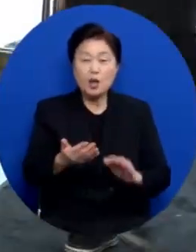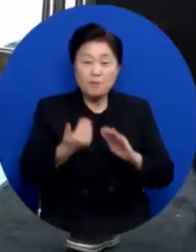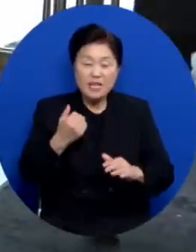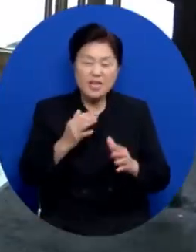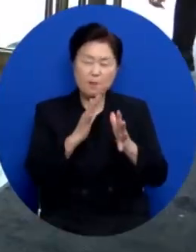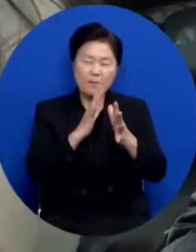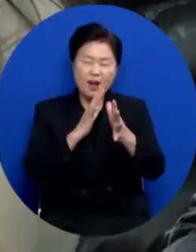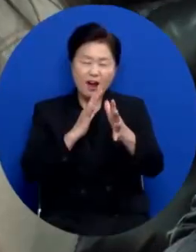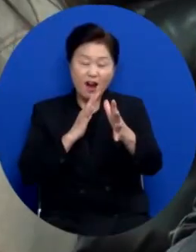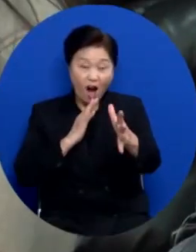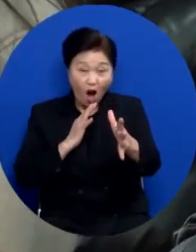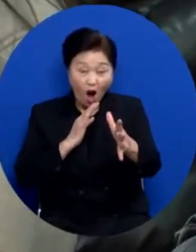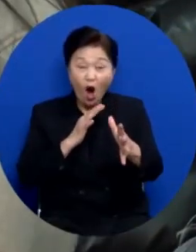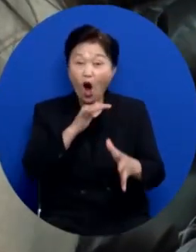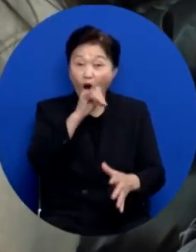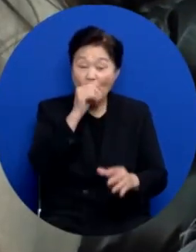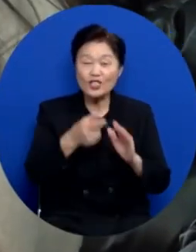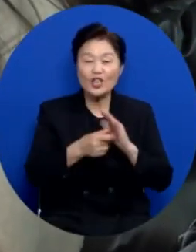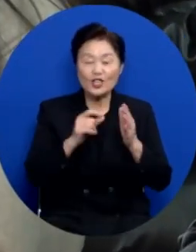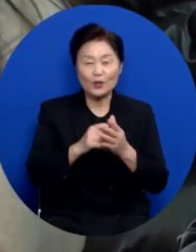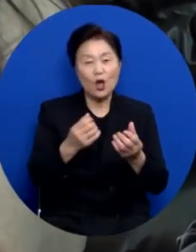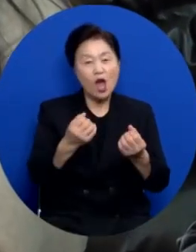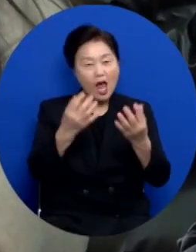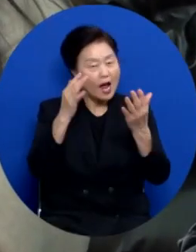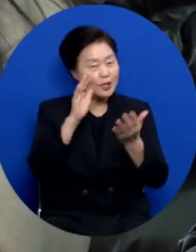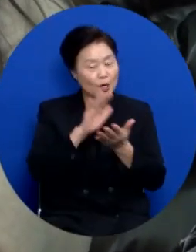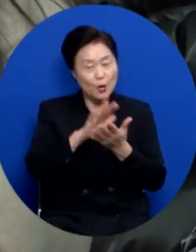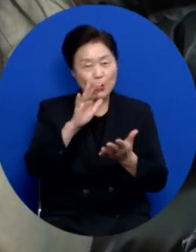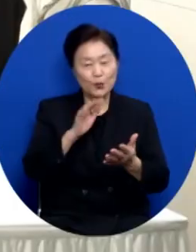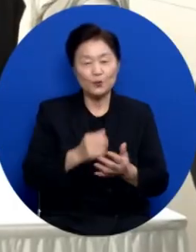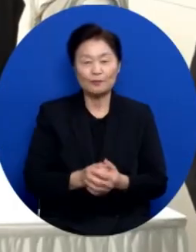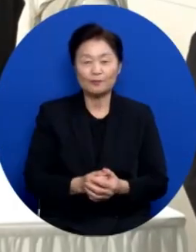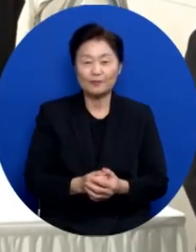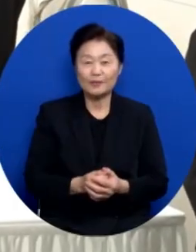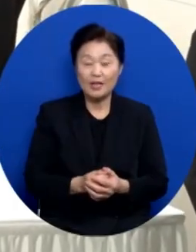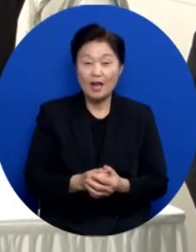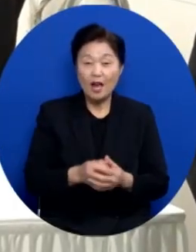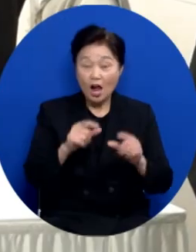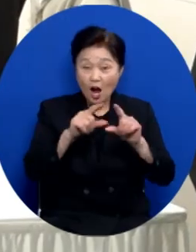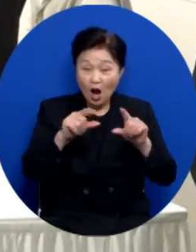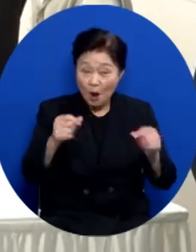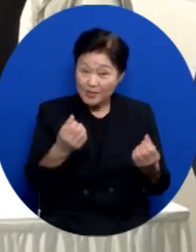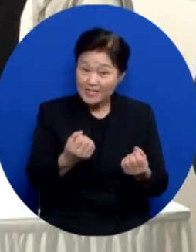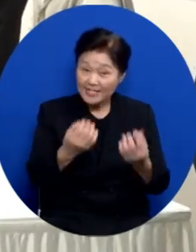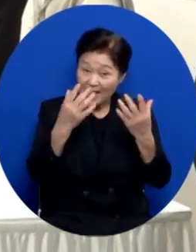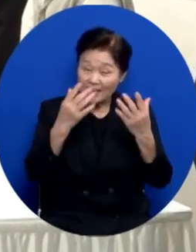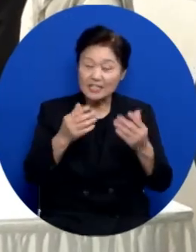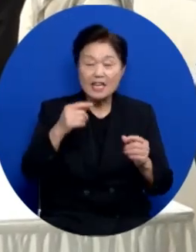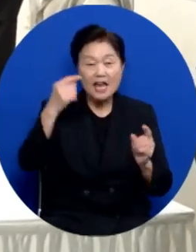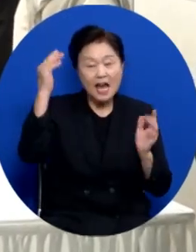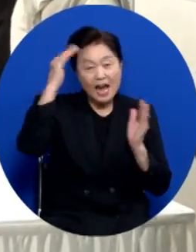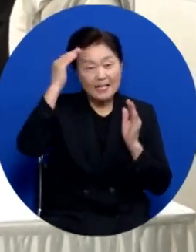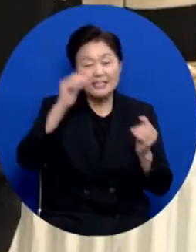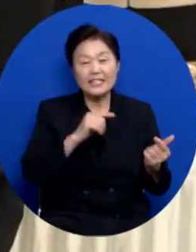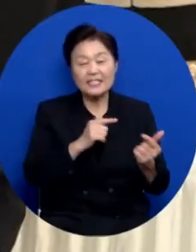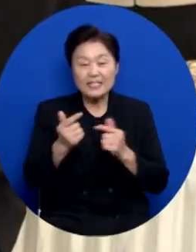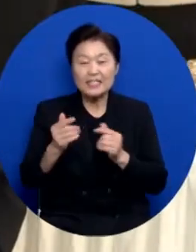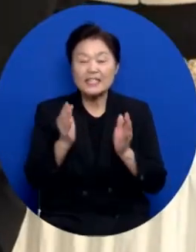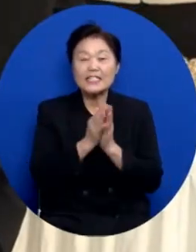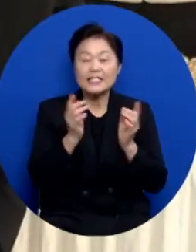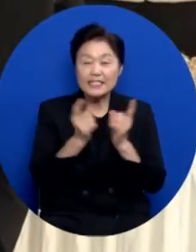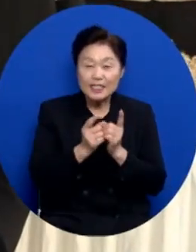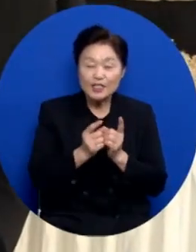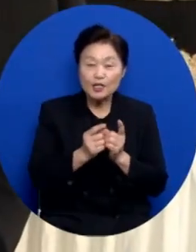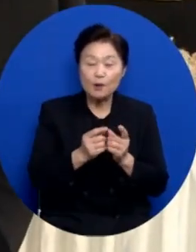이른바 오픈런이 있을 정도로 올해 행사 열기도 뜨거웠습니다. 외식푸드 마켓데이는 재학생들이 실습 품목을 직접